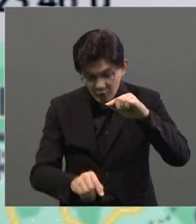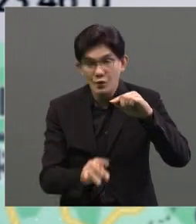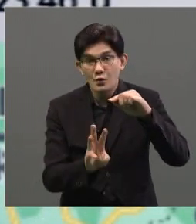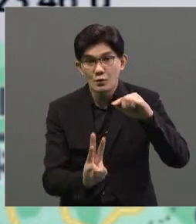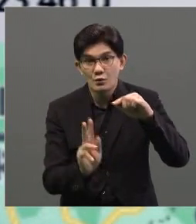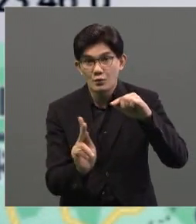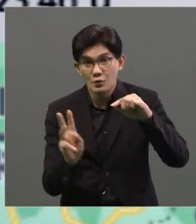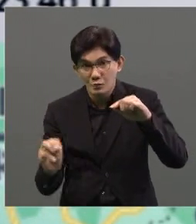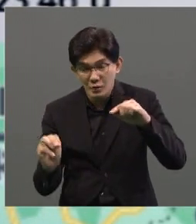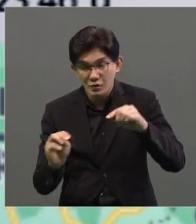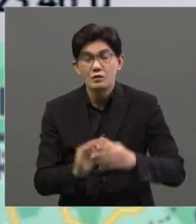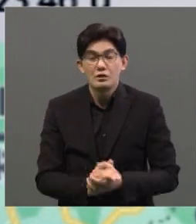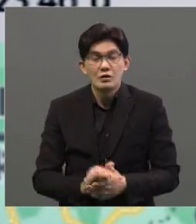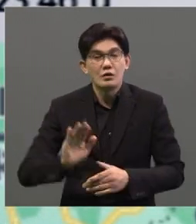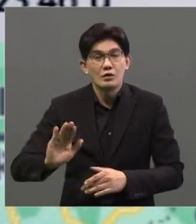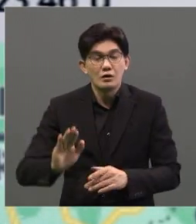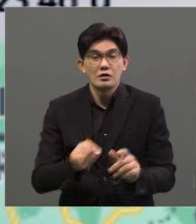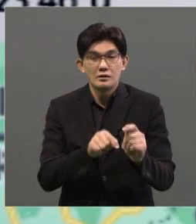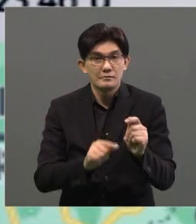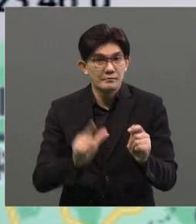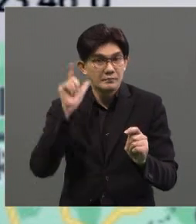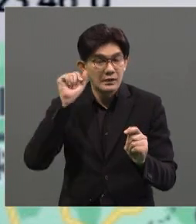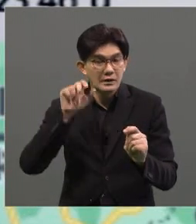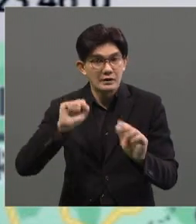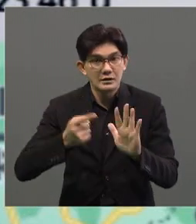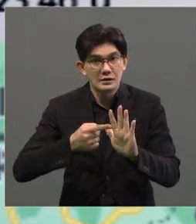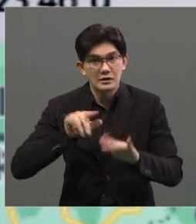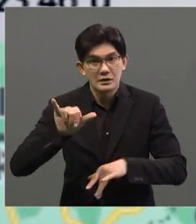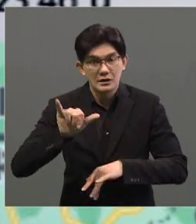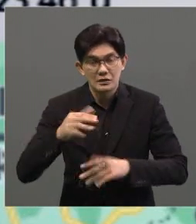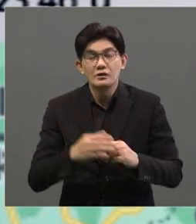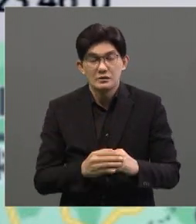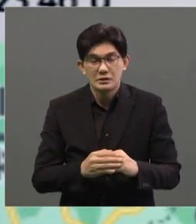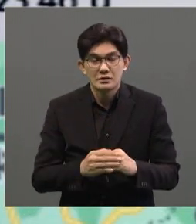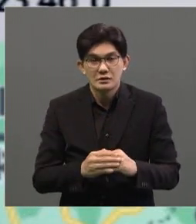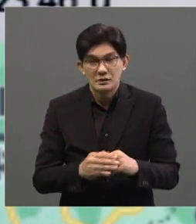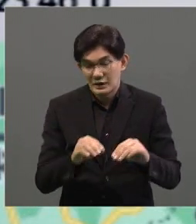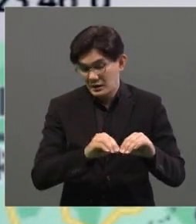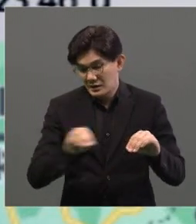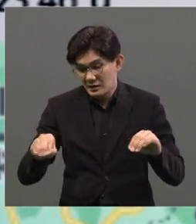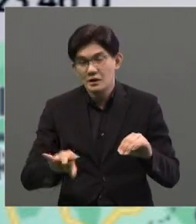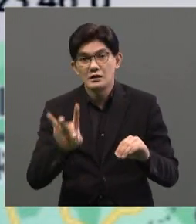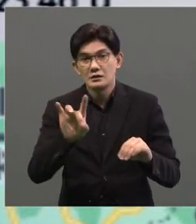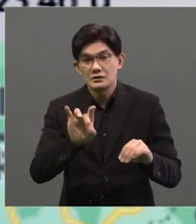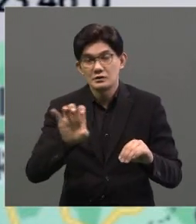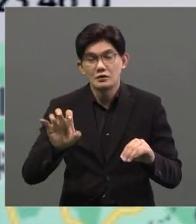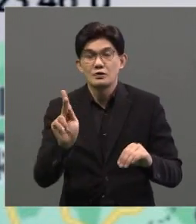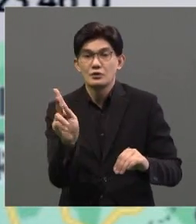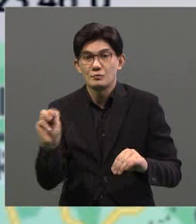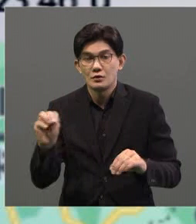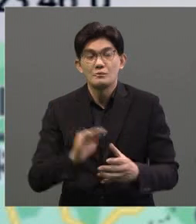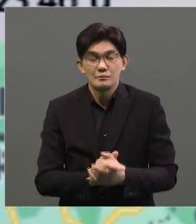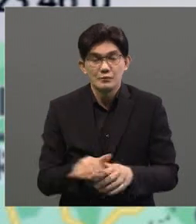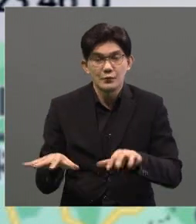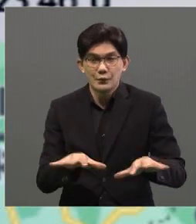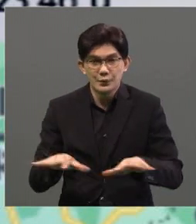เมตรทางที่ตะวันตกเฉียงเหนือของแม่สายเชียงรายเนี่ยห่างจากบ้านเราห่างจากที่แม่สายเนี่ย100กิโลเมตรนะครับเห